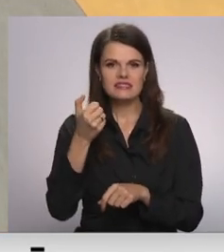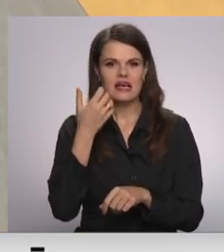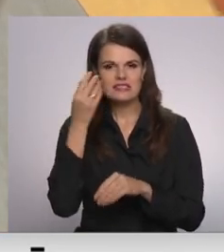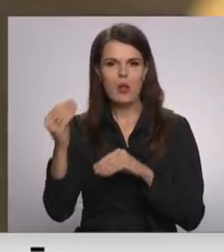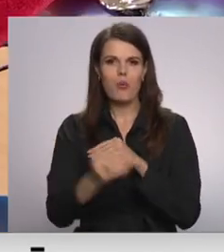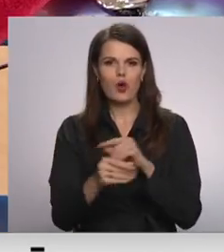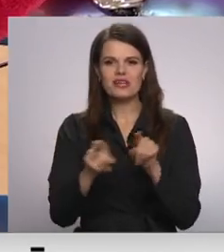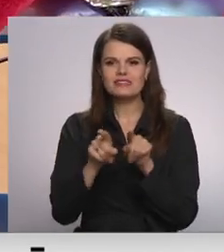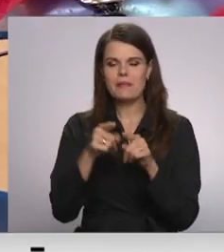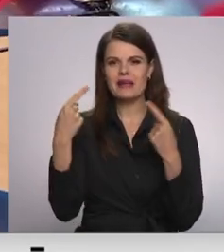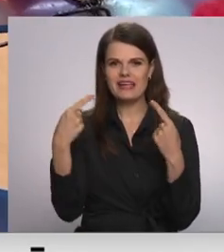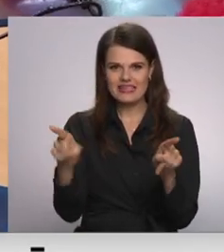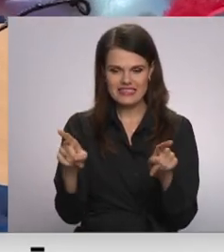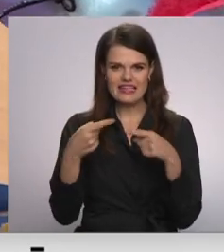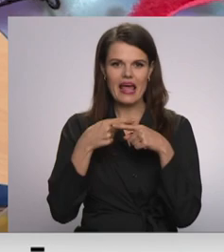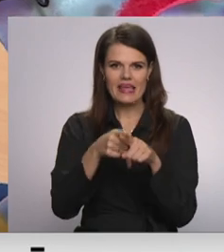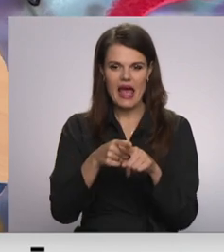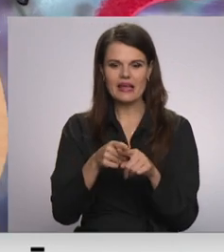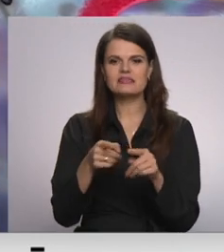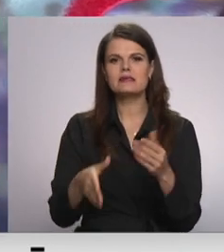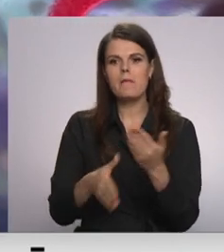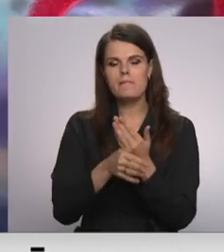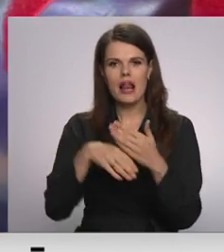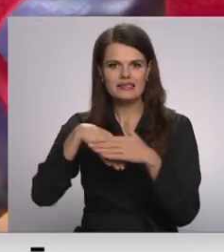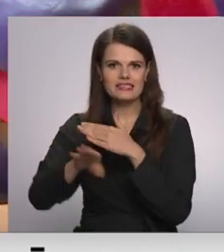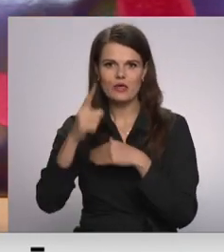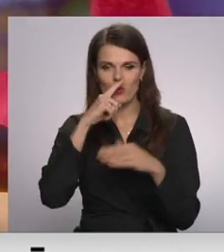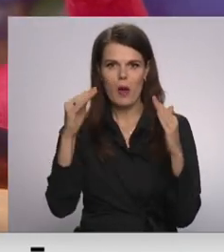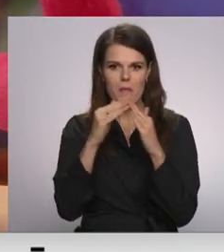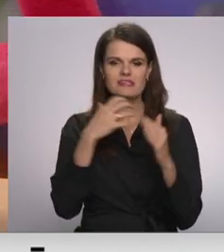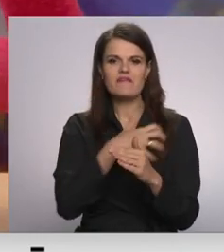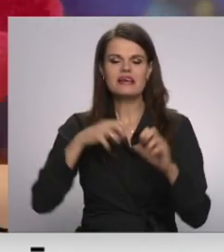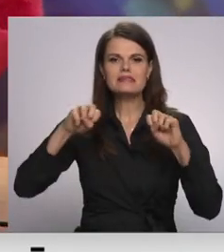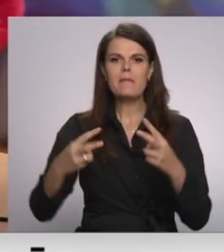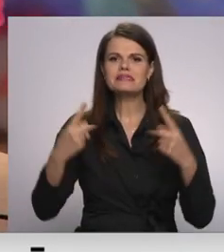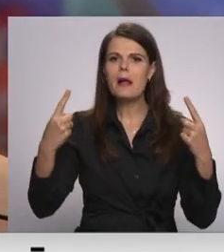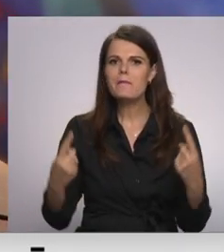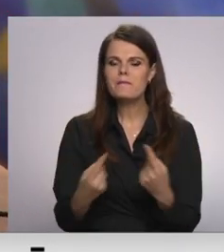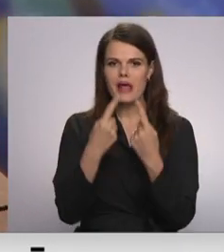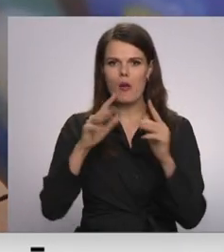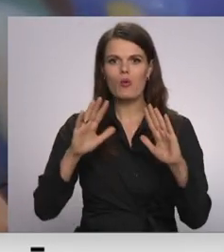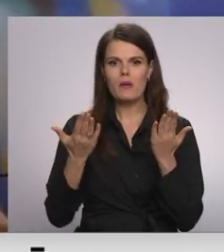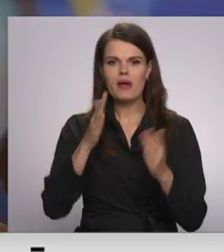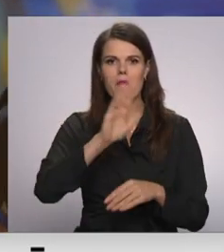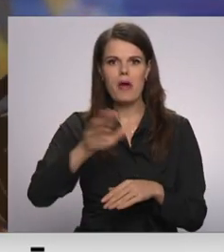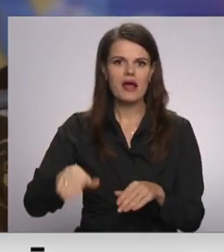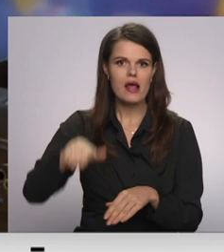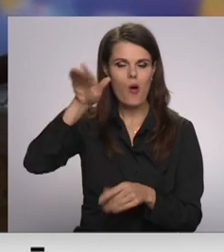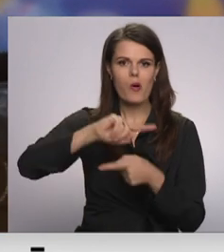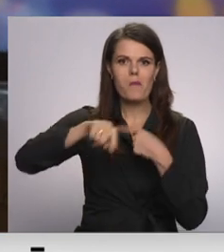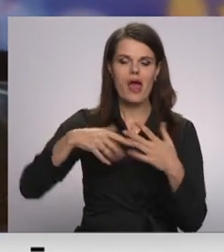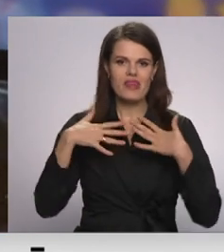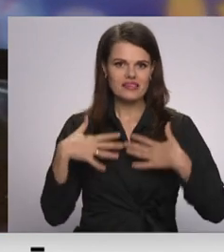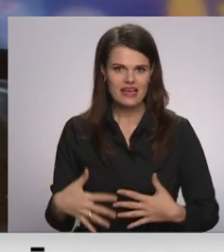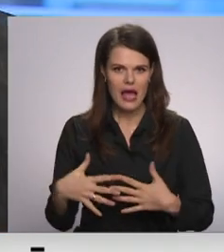citas ierīces, kas cilvēkiem ar kustību traucējumiem palīdz iziet no mājas, ir jāpielāgo, bet bērni aug un mainās viņu ķermenis. Mēs